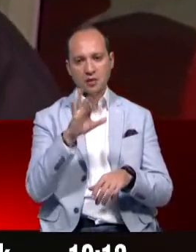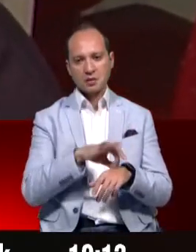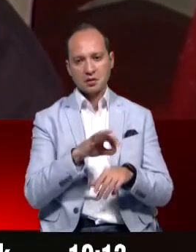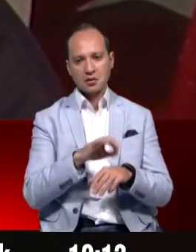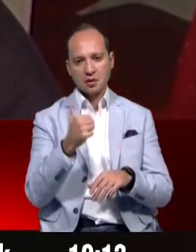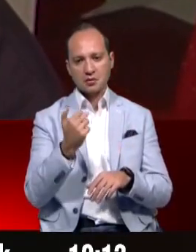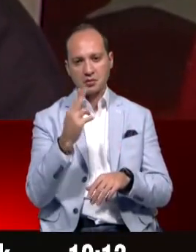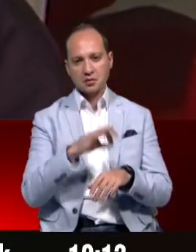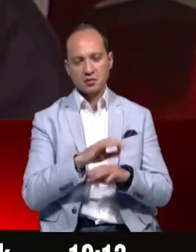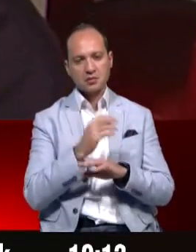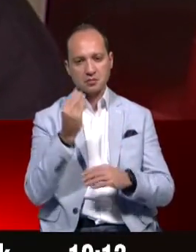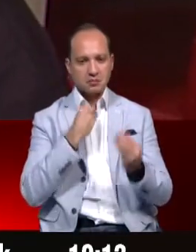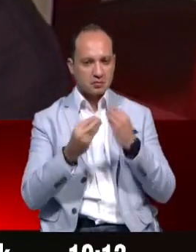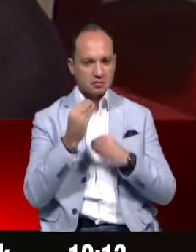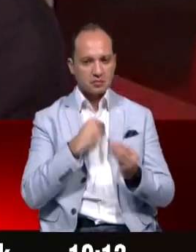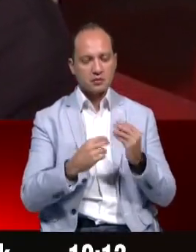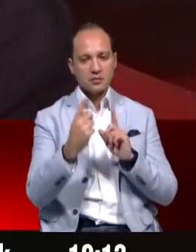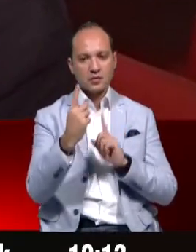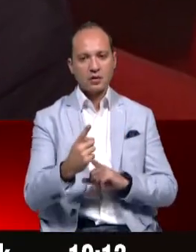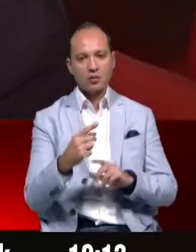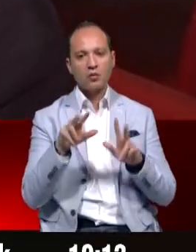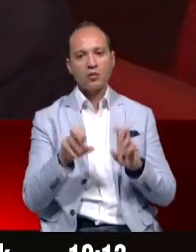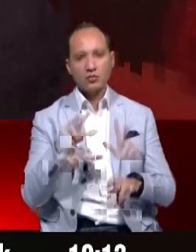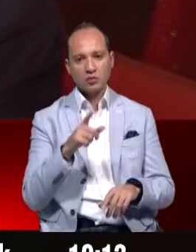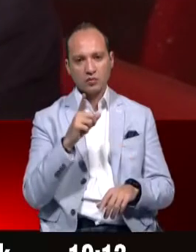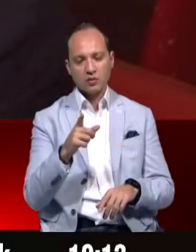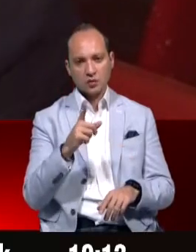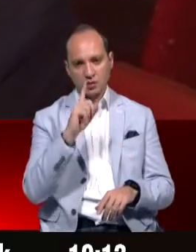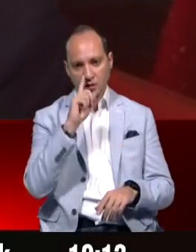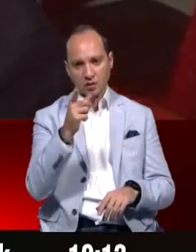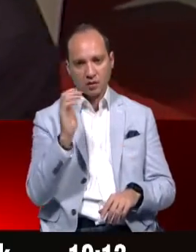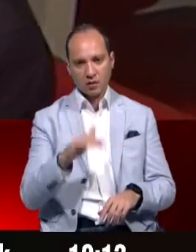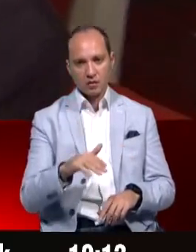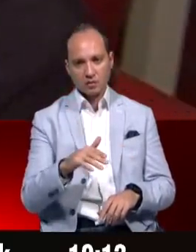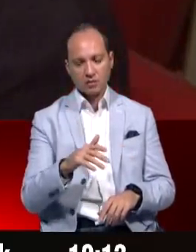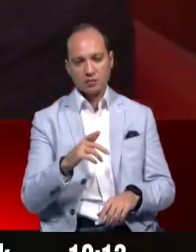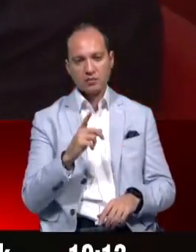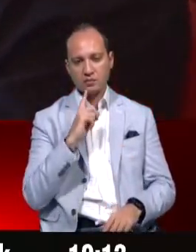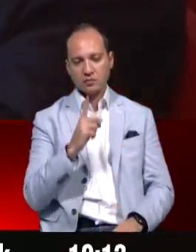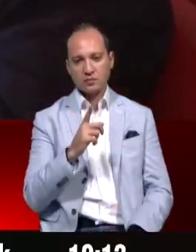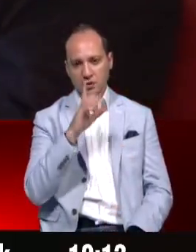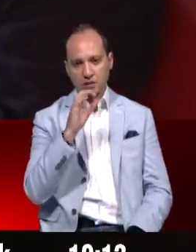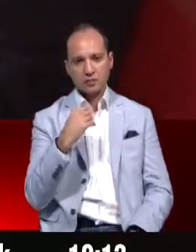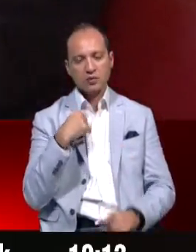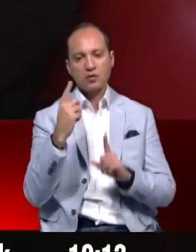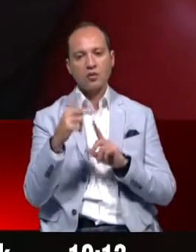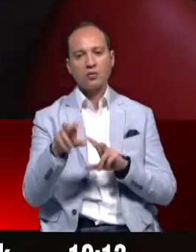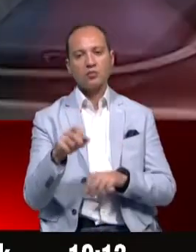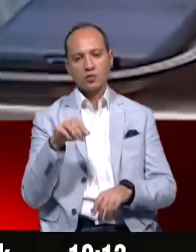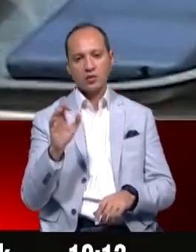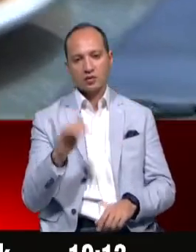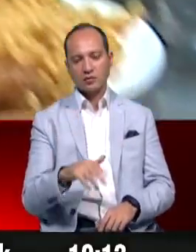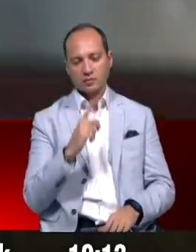dakikada, 6-7 dakikada yedim. Karşınızda kimse oturmuyor. Özellikle mi tek geldiniz? Tek böyle. Kimsenin yanına oturmadım, buraya